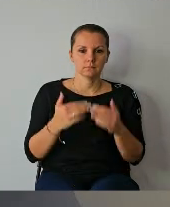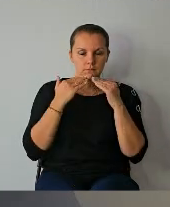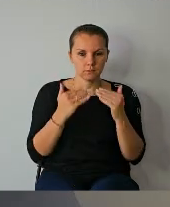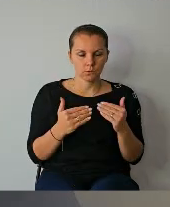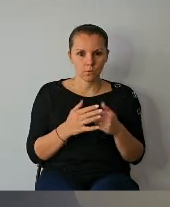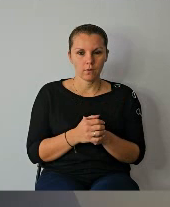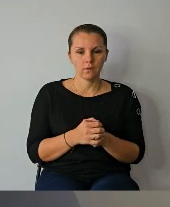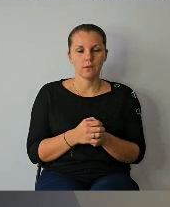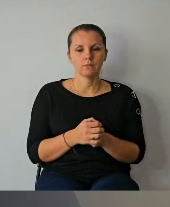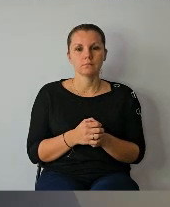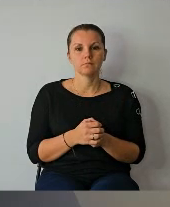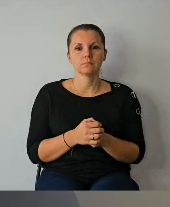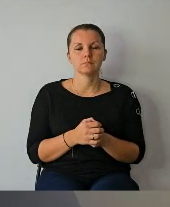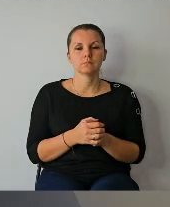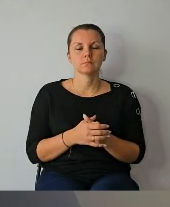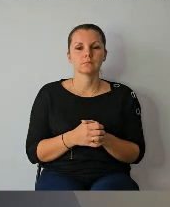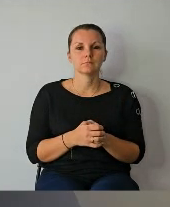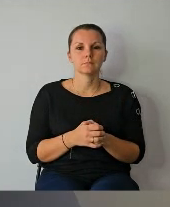Dziękuję.